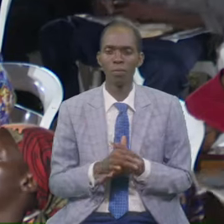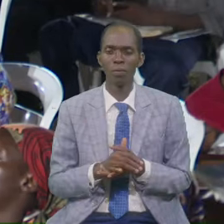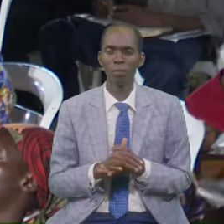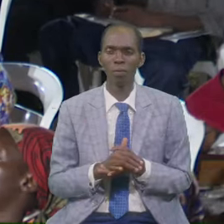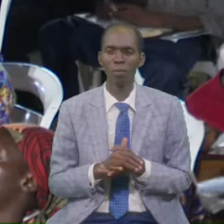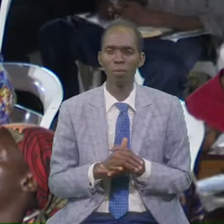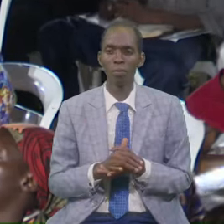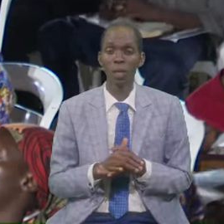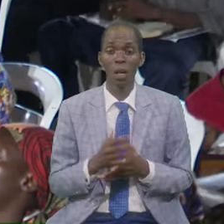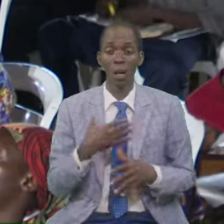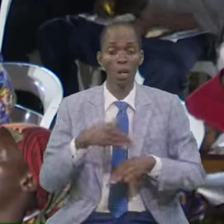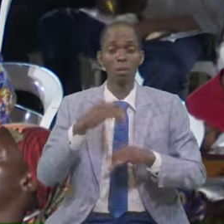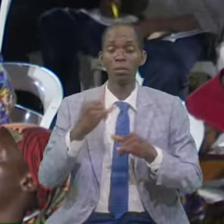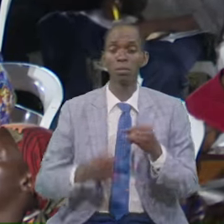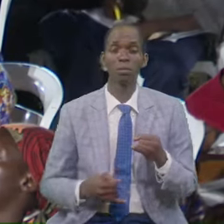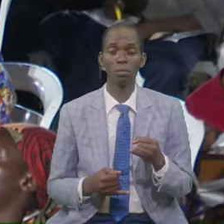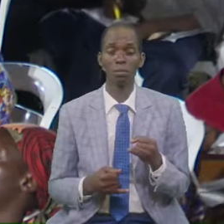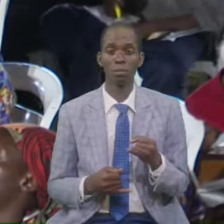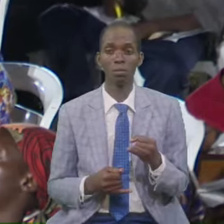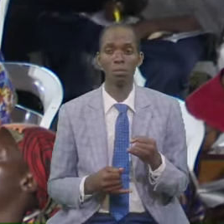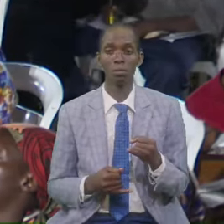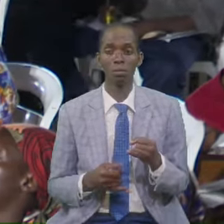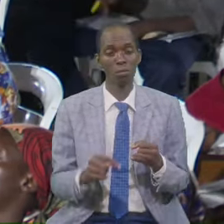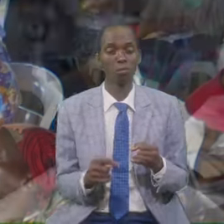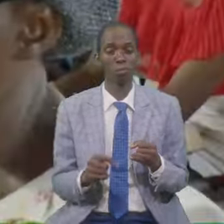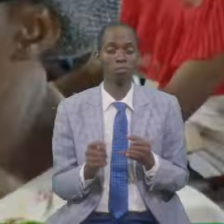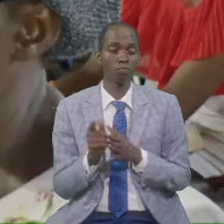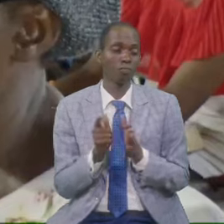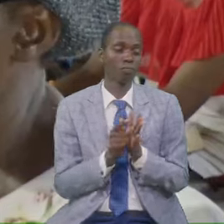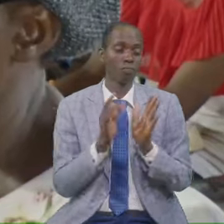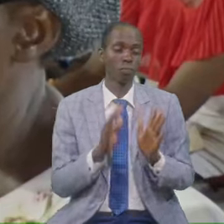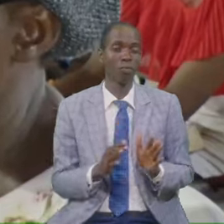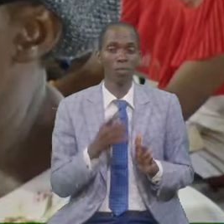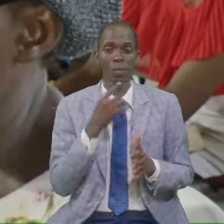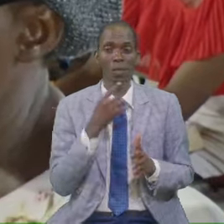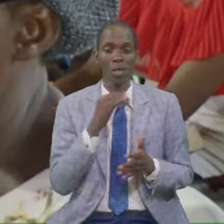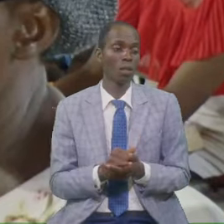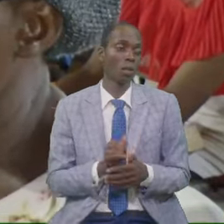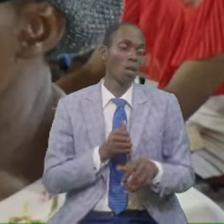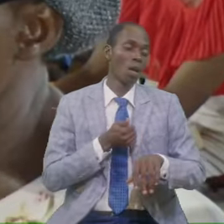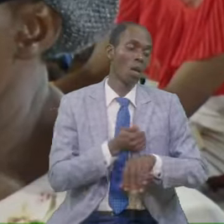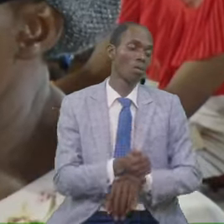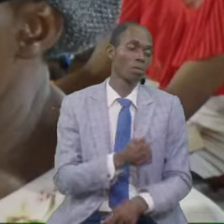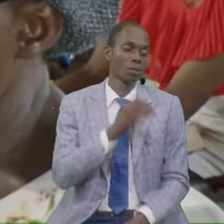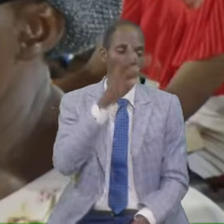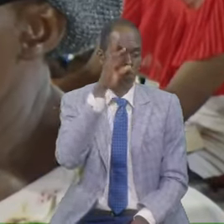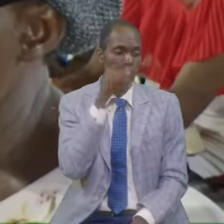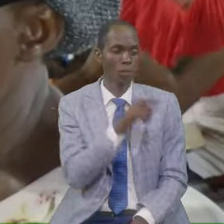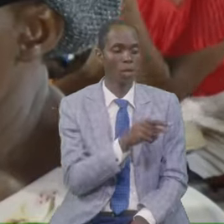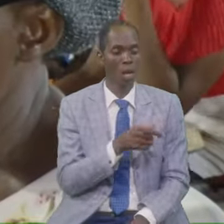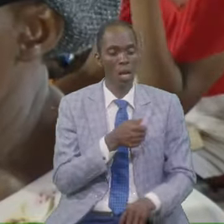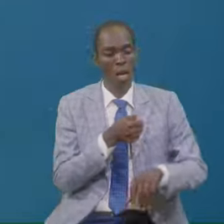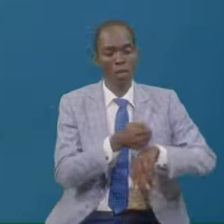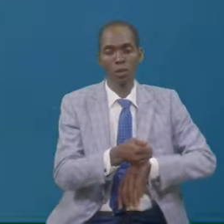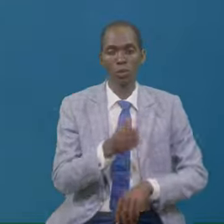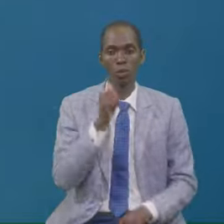eventually, ఒకవేళ ఓకే మంచిదైతే, అక్యూస్డ్ మ్యాన్, ఆ నేరారోపణ చేయబడ్డవాడు, అక్యూస్డ్ వుమన్, నేరారోపణ